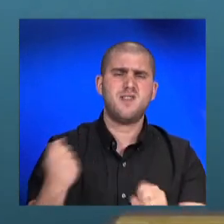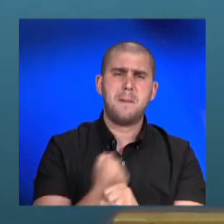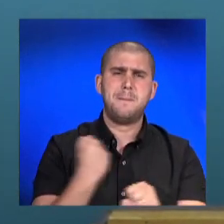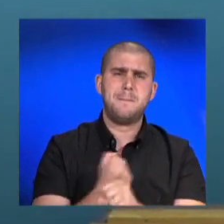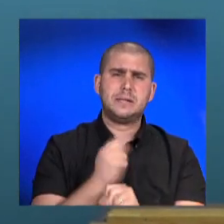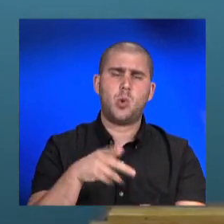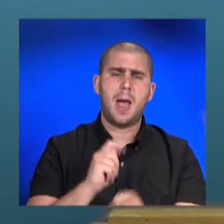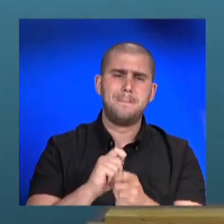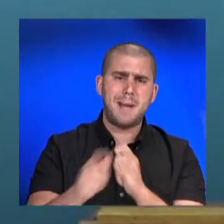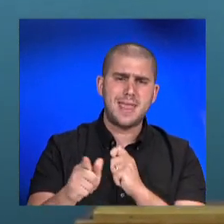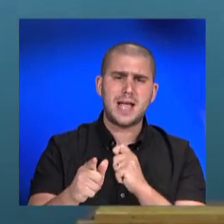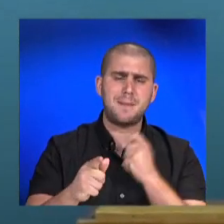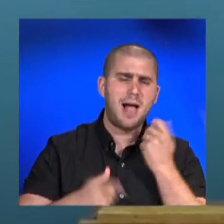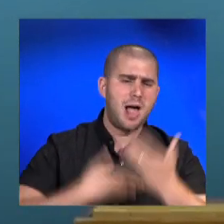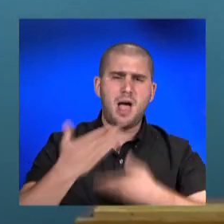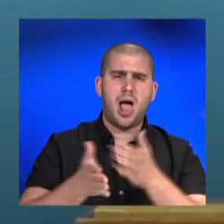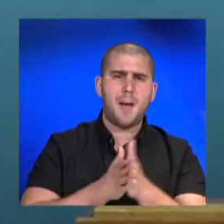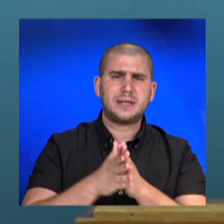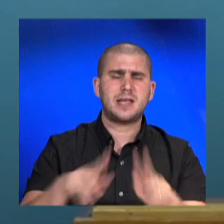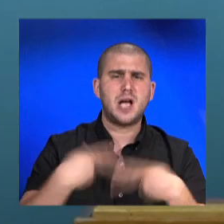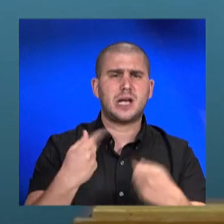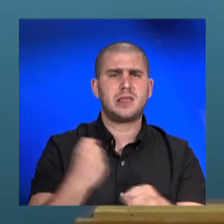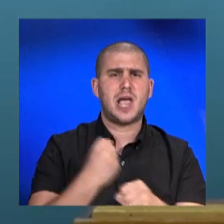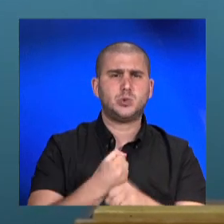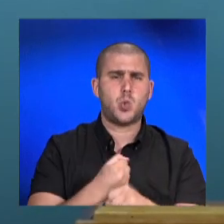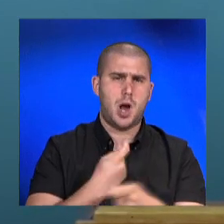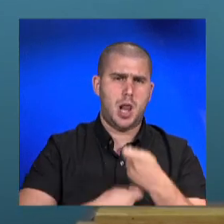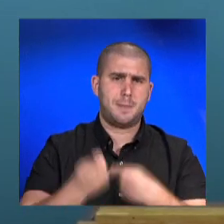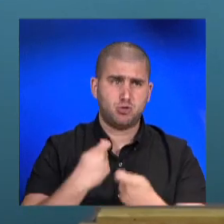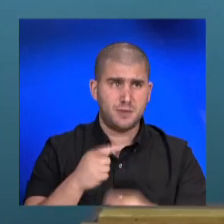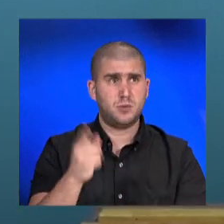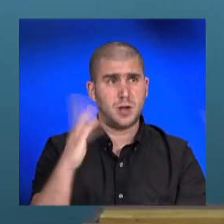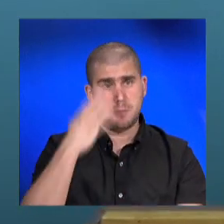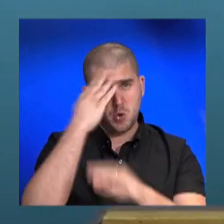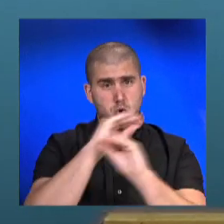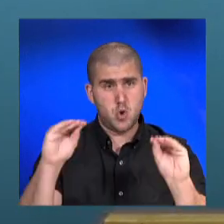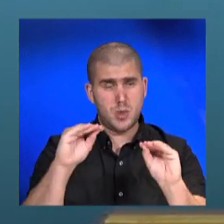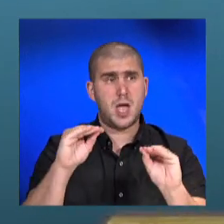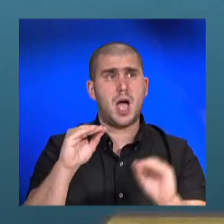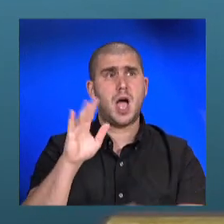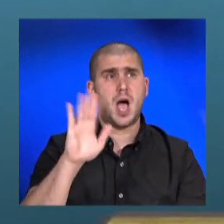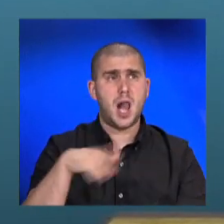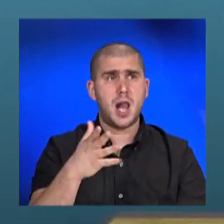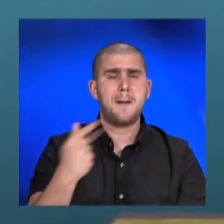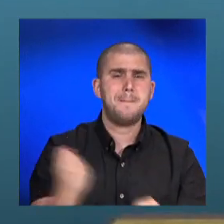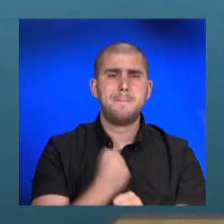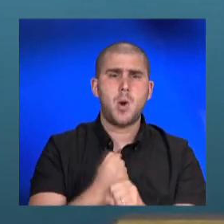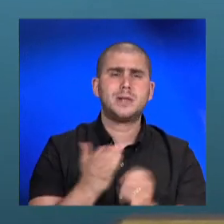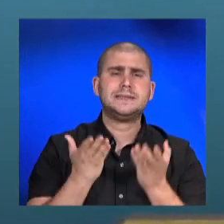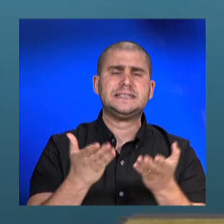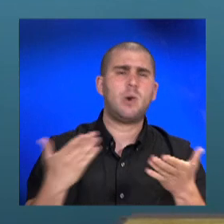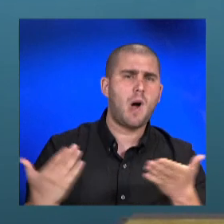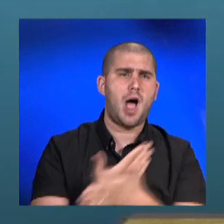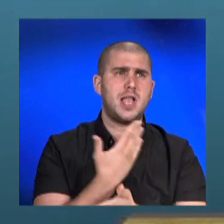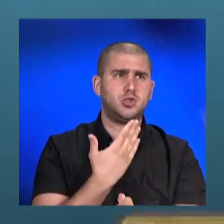להמרצת החזרת התעסוקה למשק. הוא גם יודיע על פעולות סיוע חדשות לציבורים